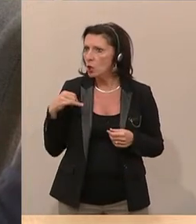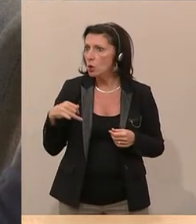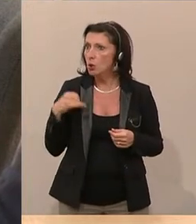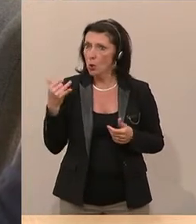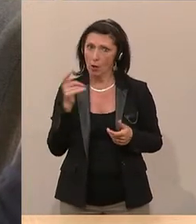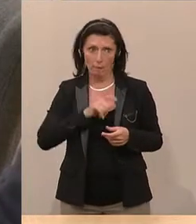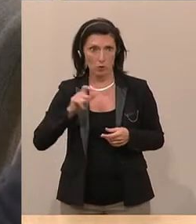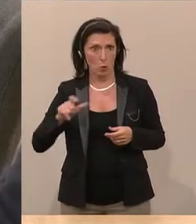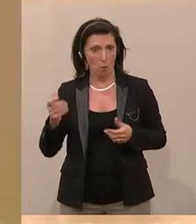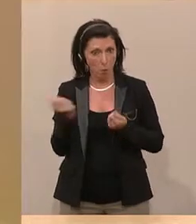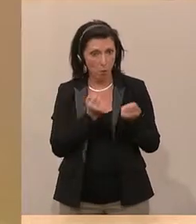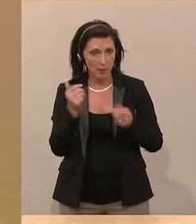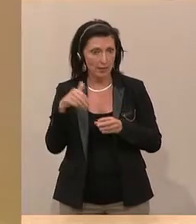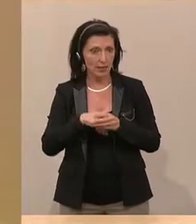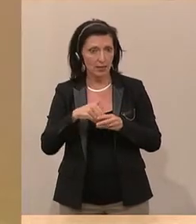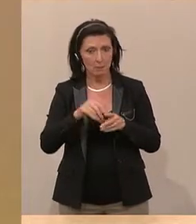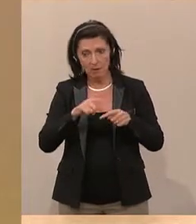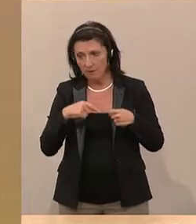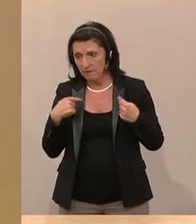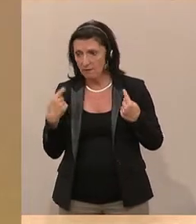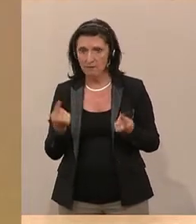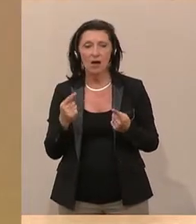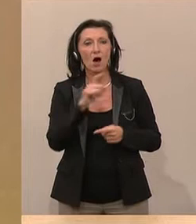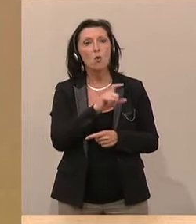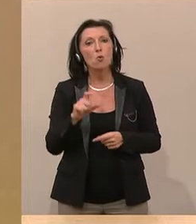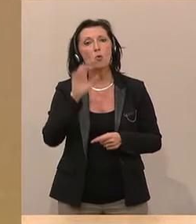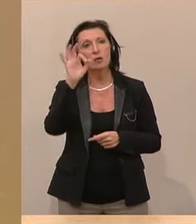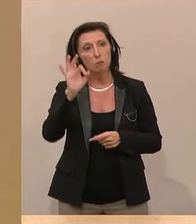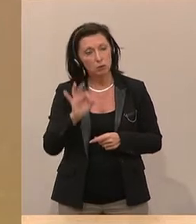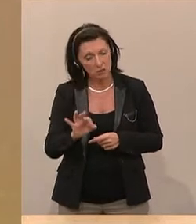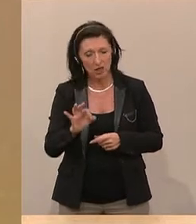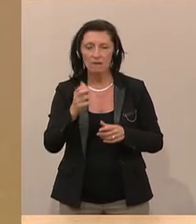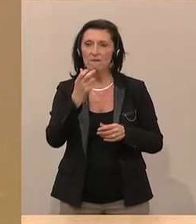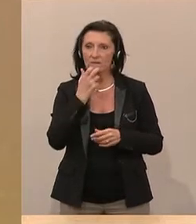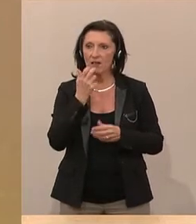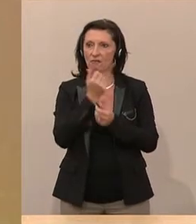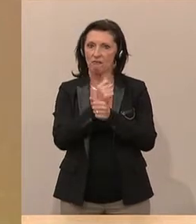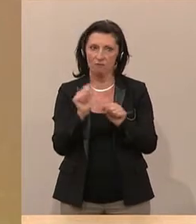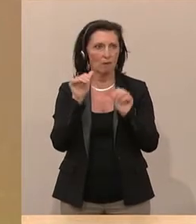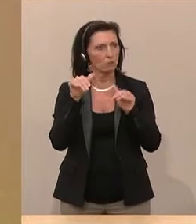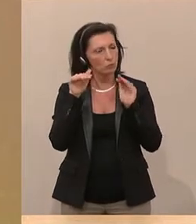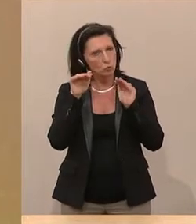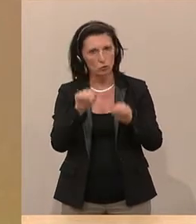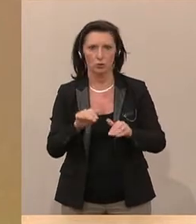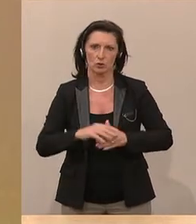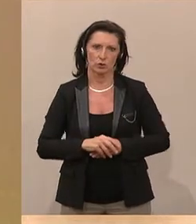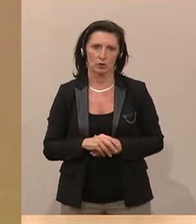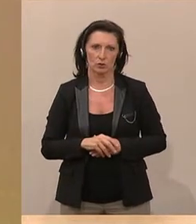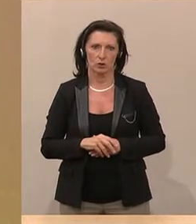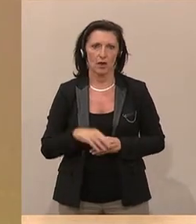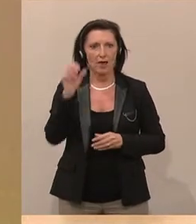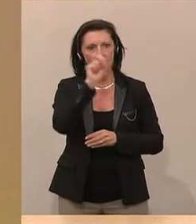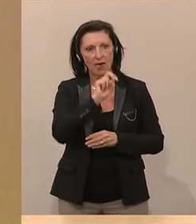durfte, stehe zu 100% dahinter. Es ist etwas Schützenswertes und auf das wir innerhalb